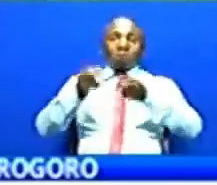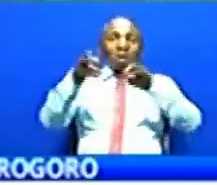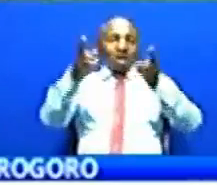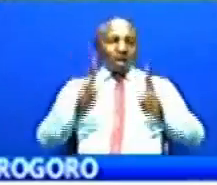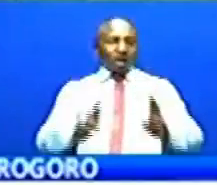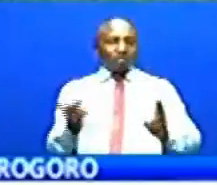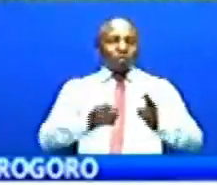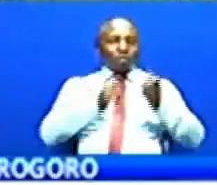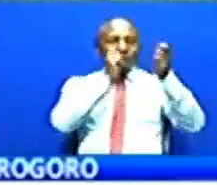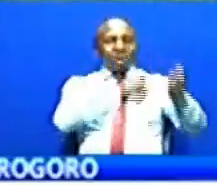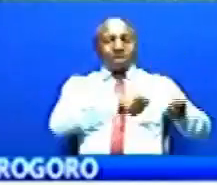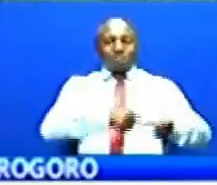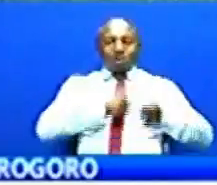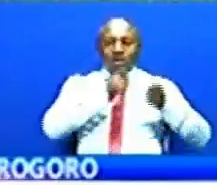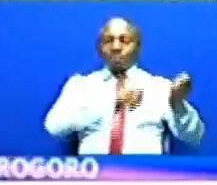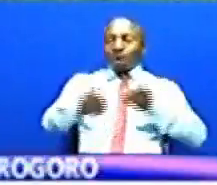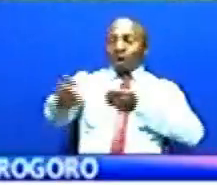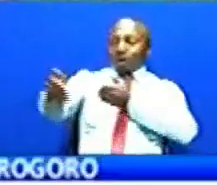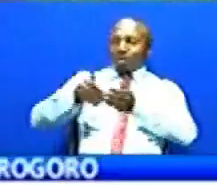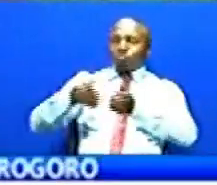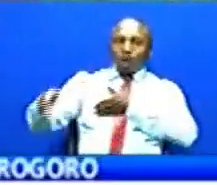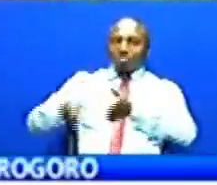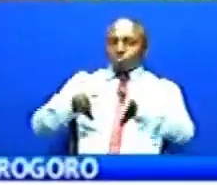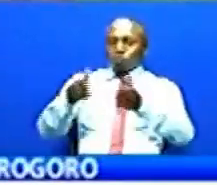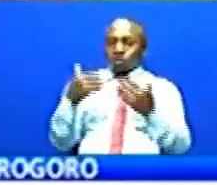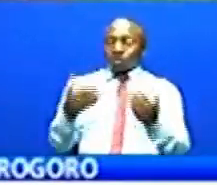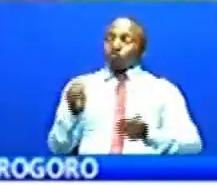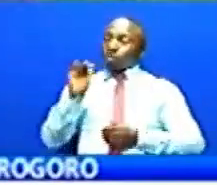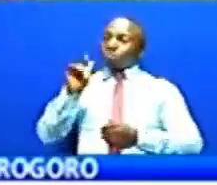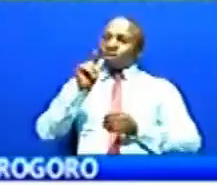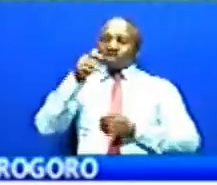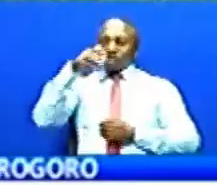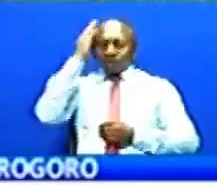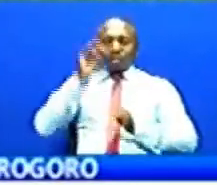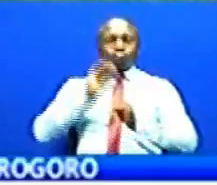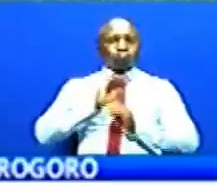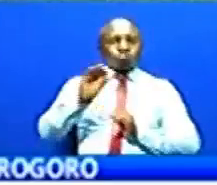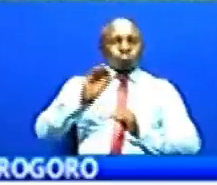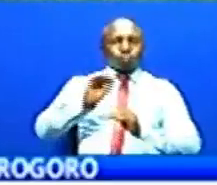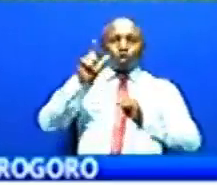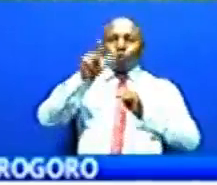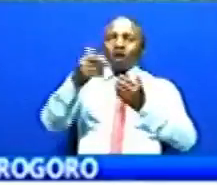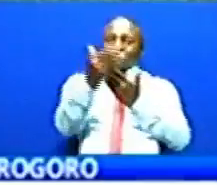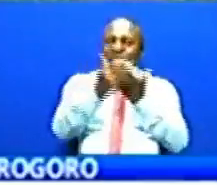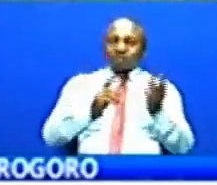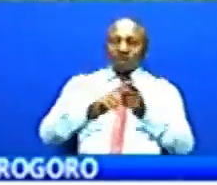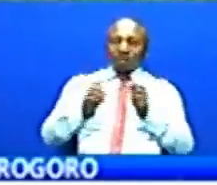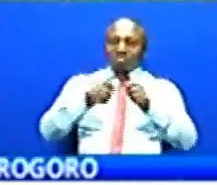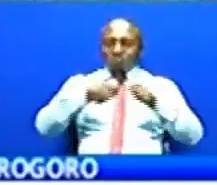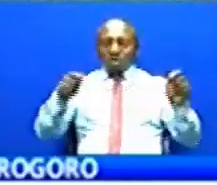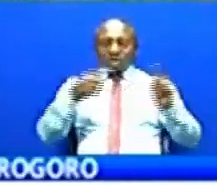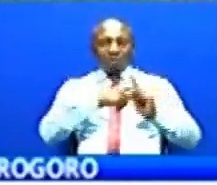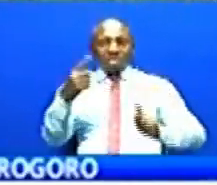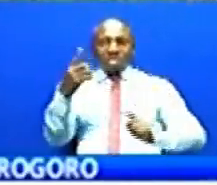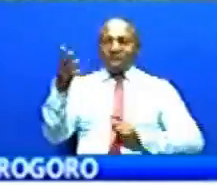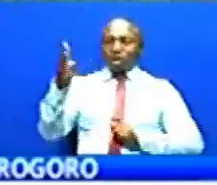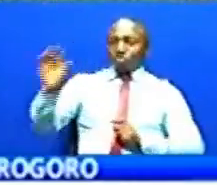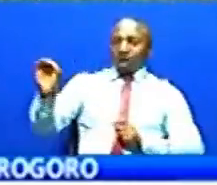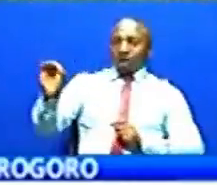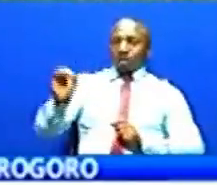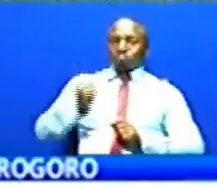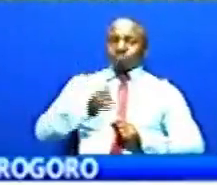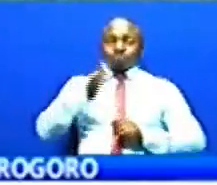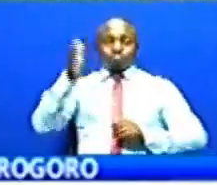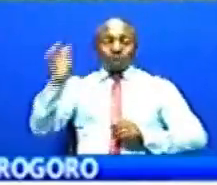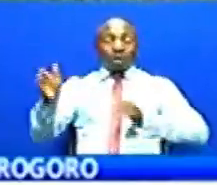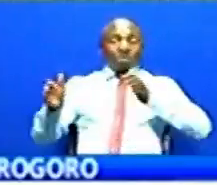wanalima karibu na mto. Sasa tunaambia serikali kwamba waelimishe wananchi kwamba mpaka mita 140 mpaka ni